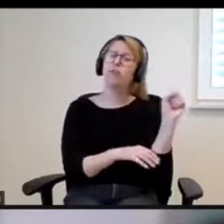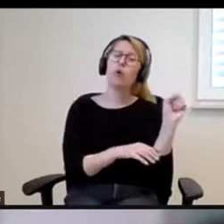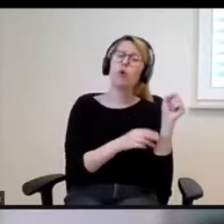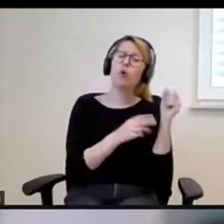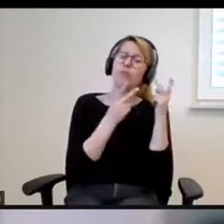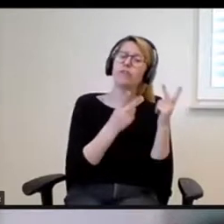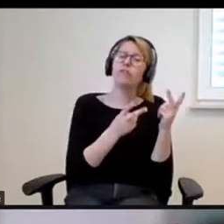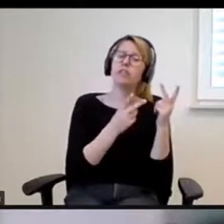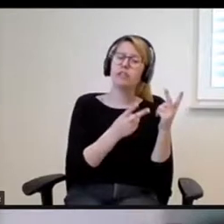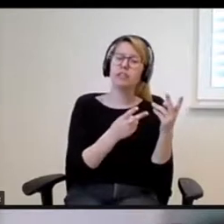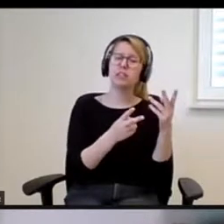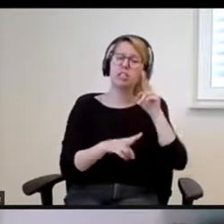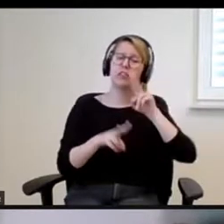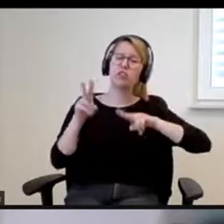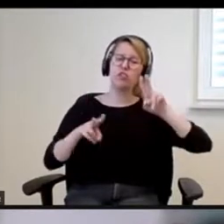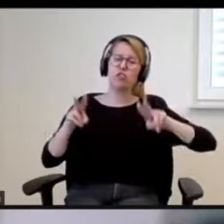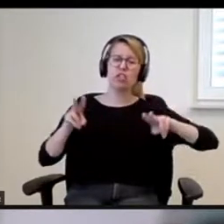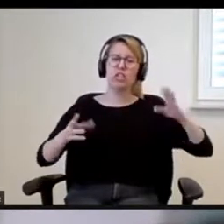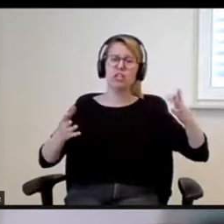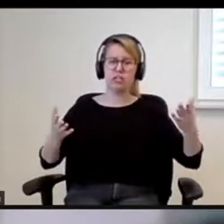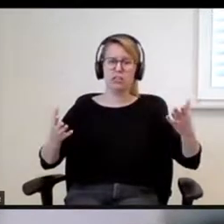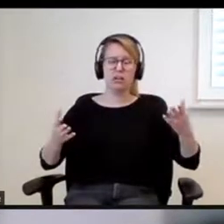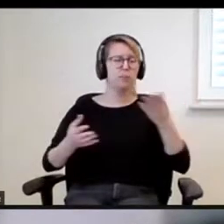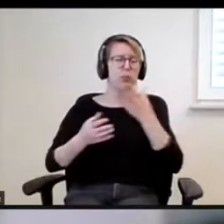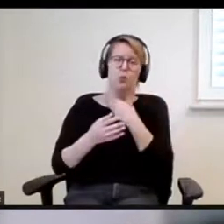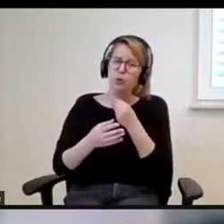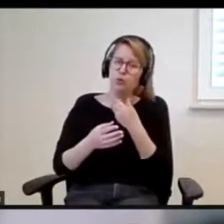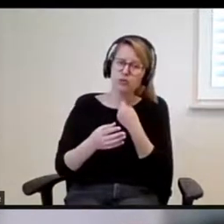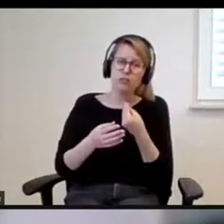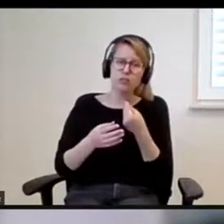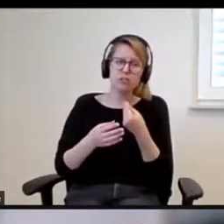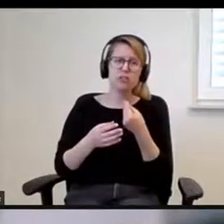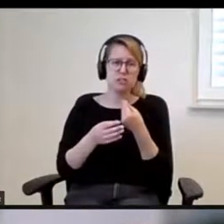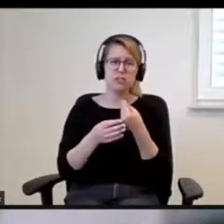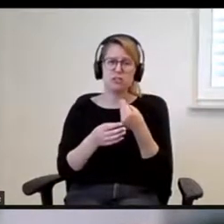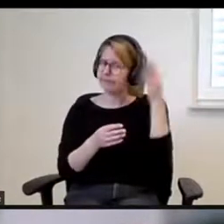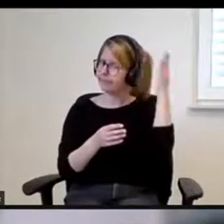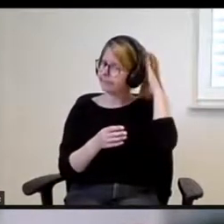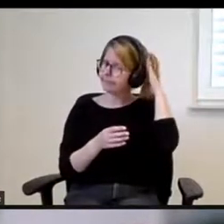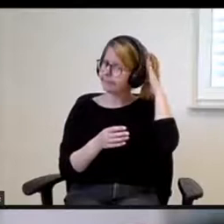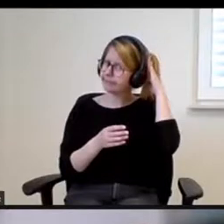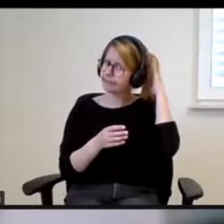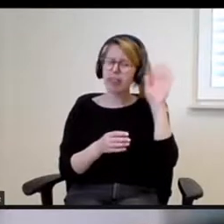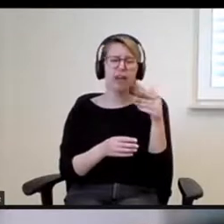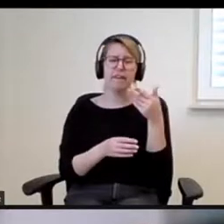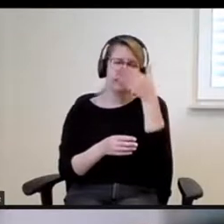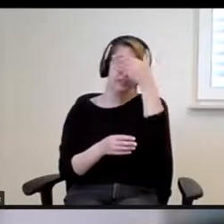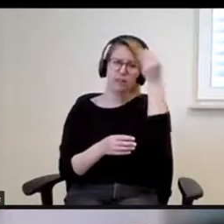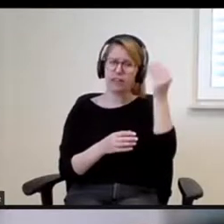les différents besoins qui existent. Et là, effectivement, les personnes concernées